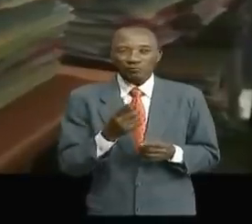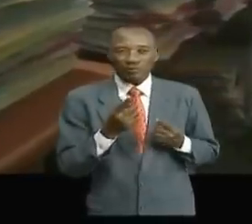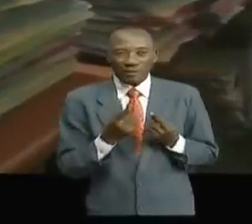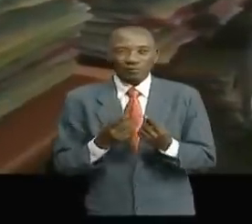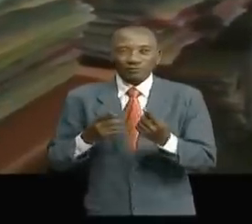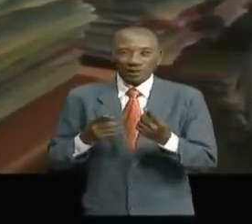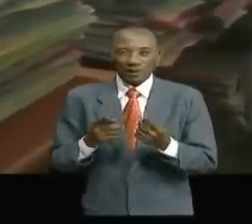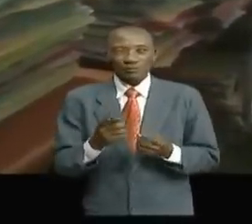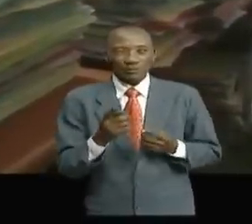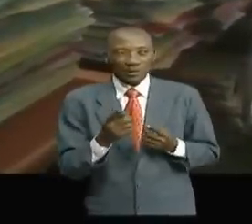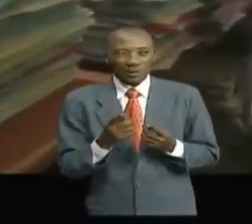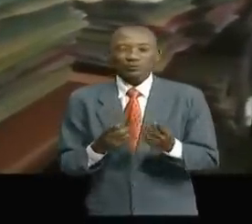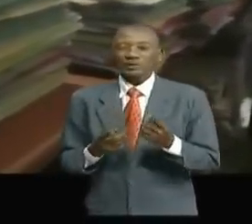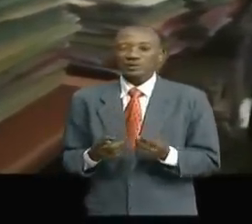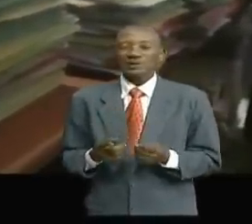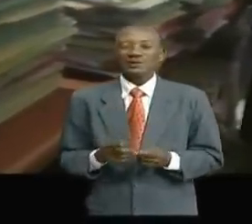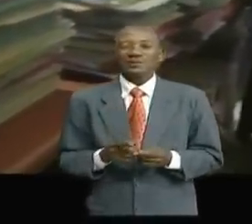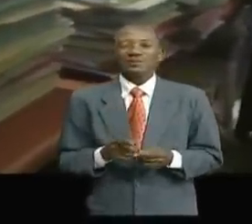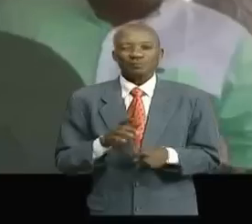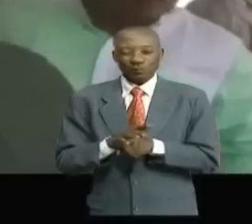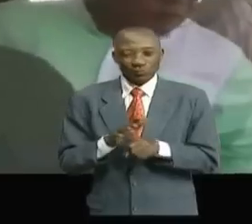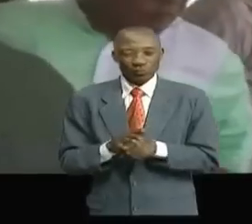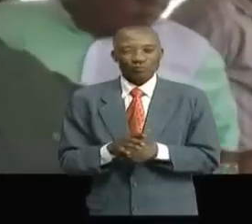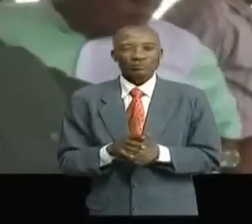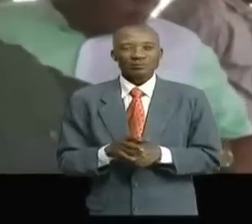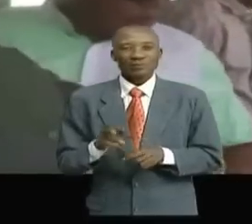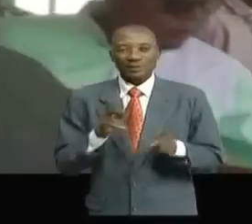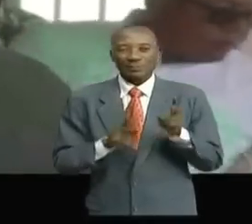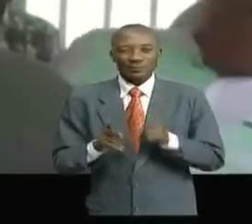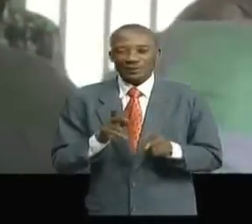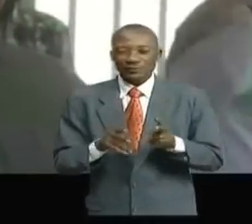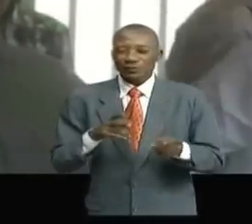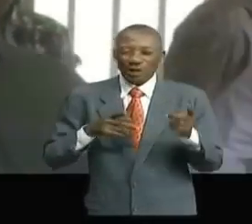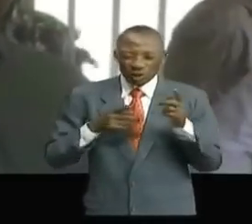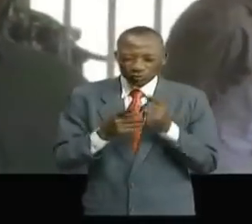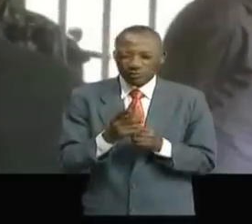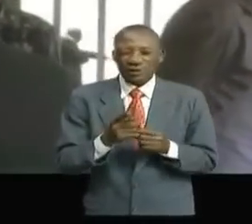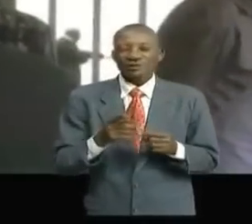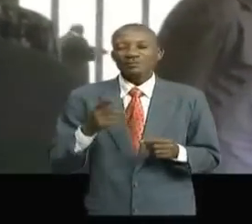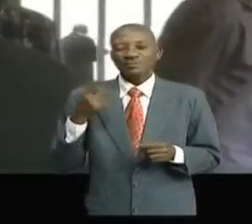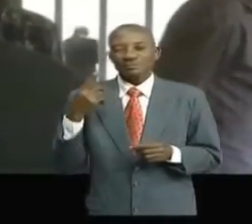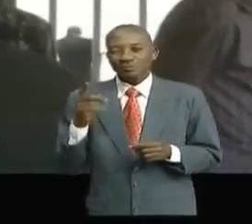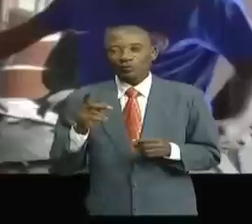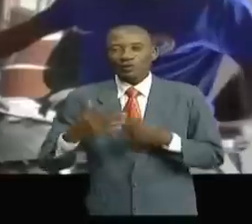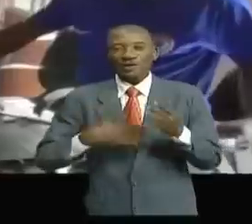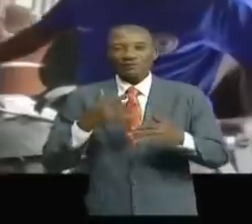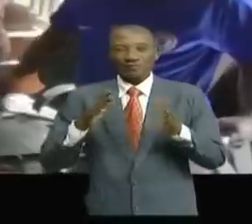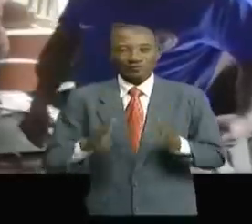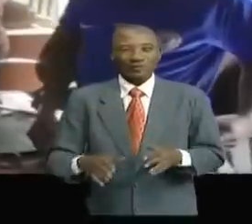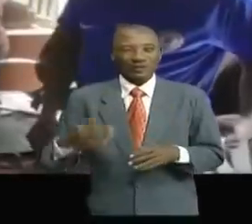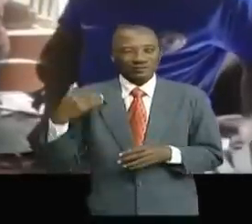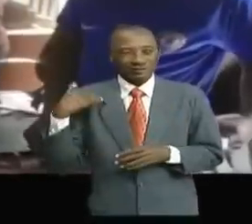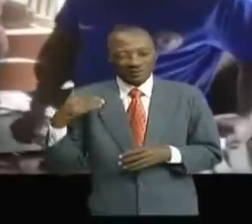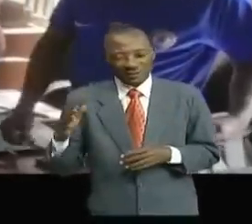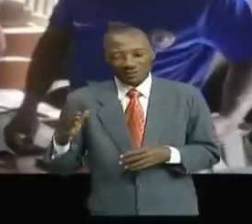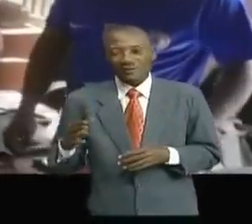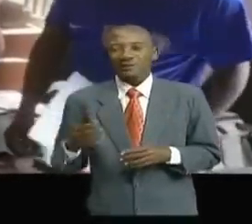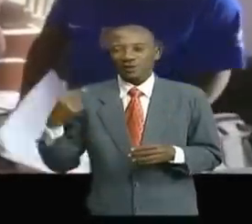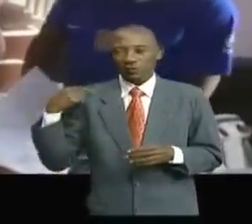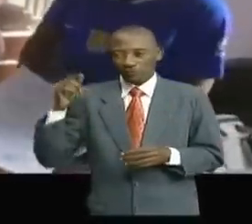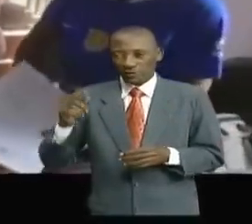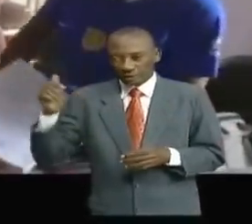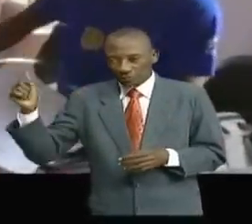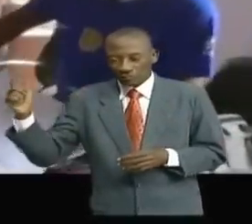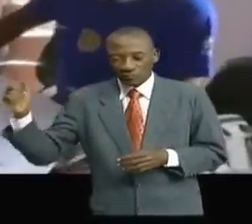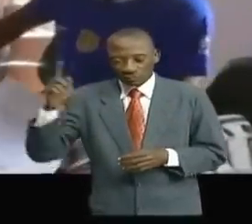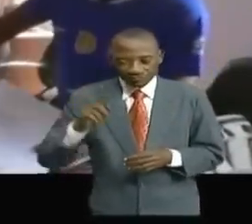Mathias Kabeya Matiabidi a trouvé que la difficulté réside au niveau des documents à présenter. Il propose une solution pour lever